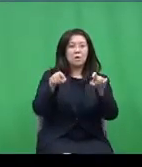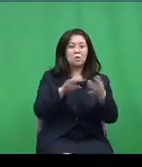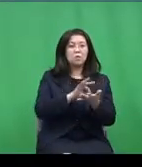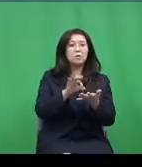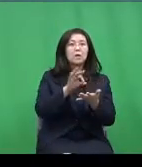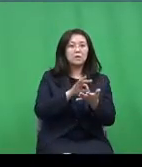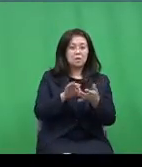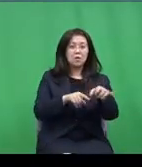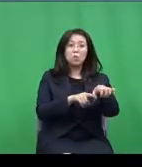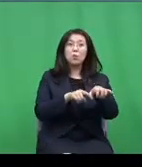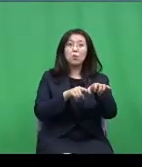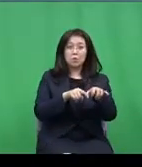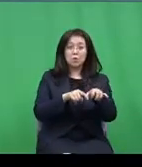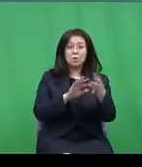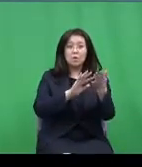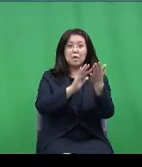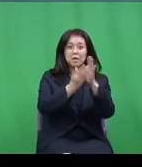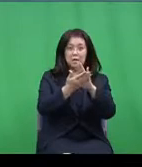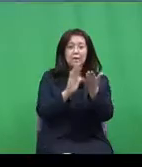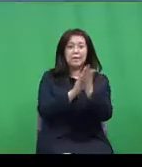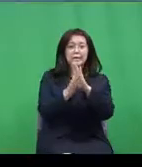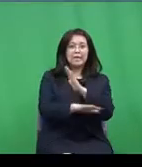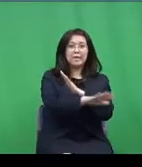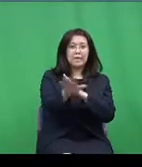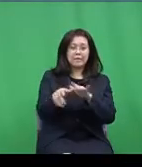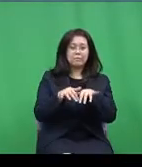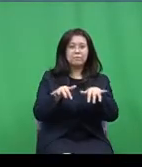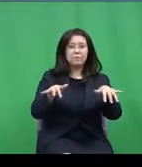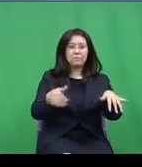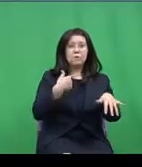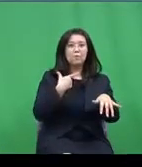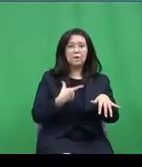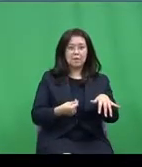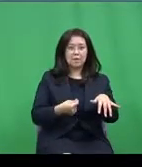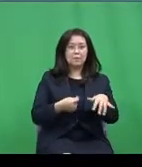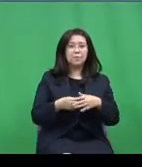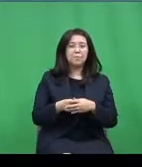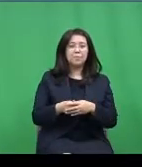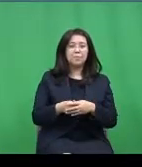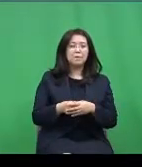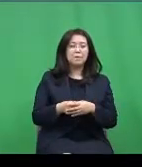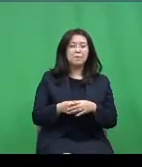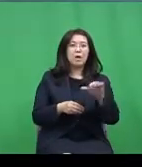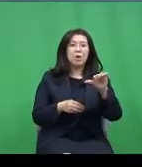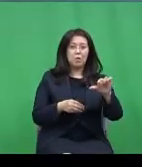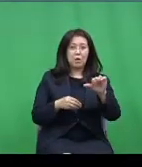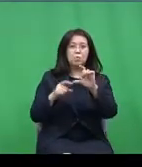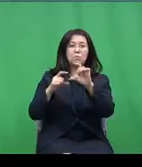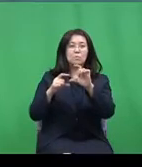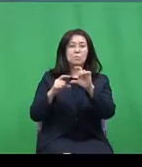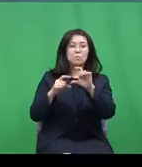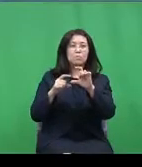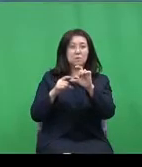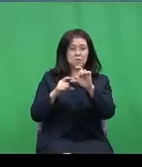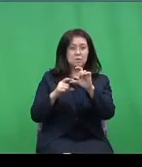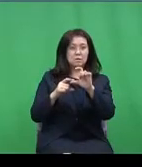もっと全県的なものにしていきたいなと、こういうふうに思っております。で、そういう、まあ、5G 技術なんかも